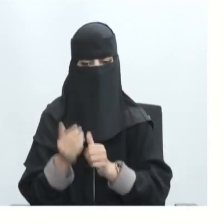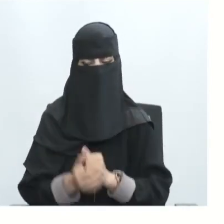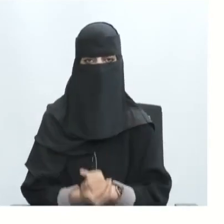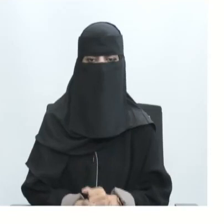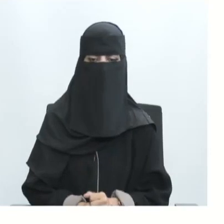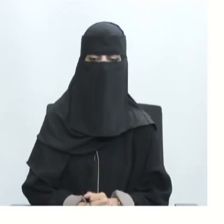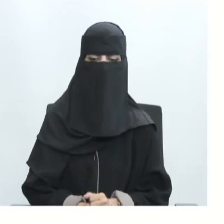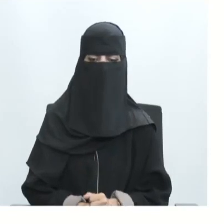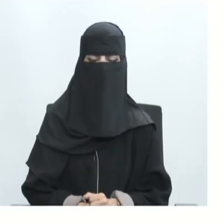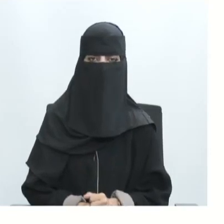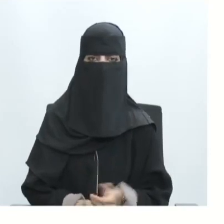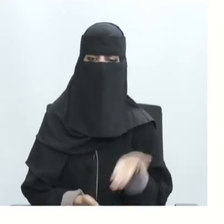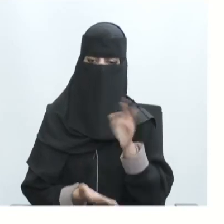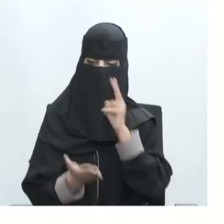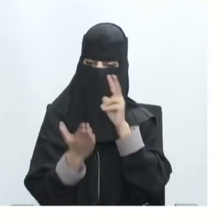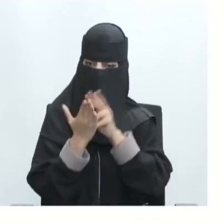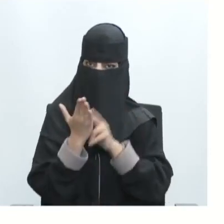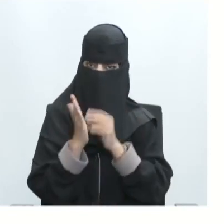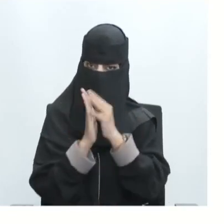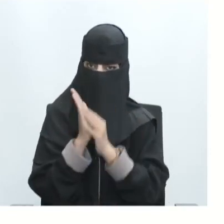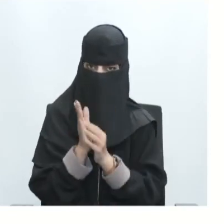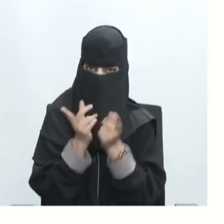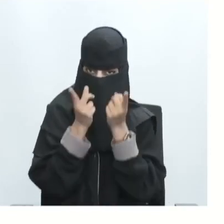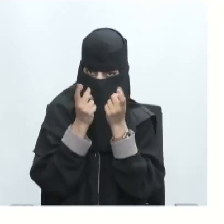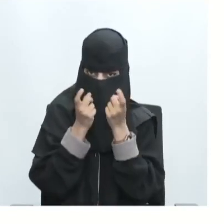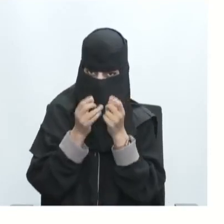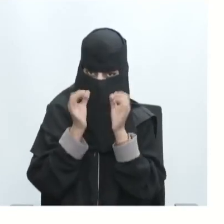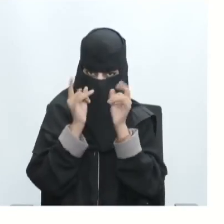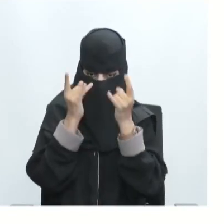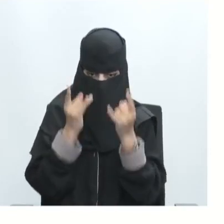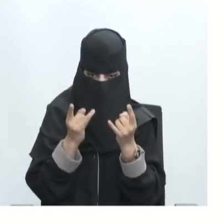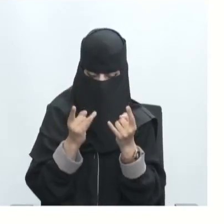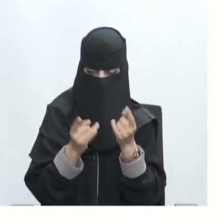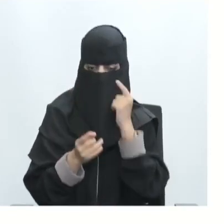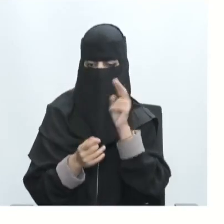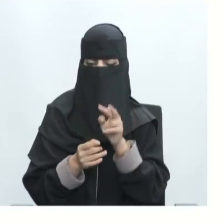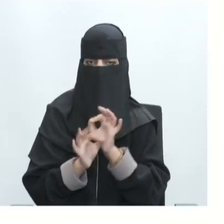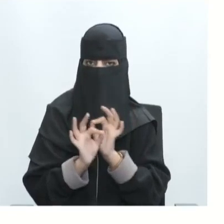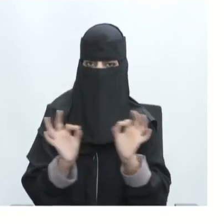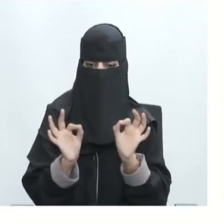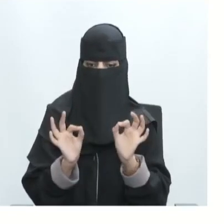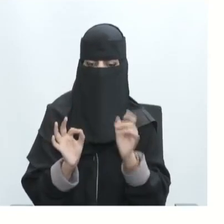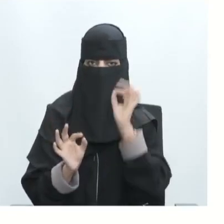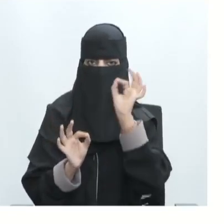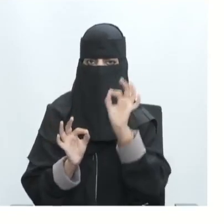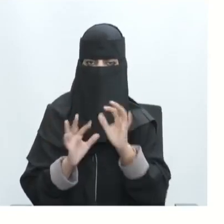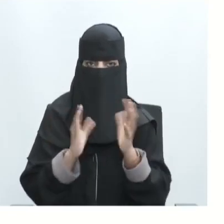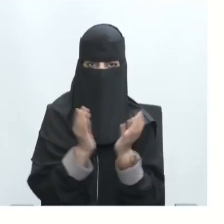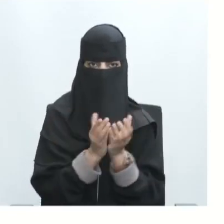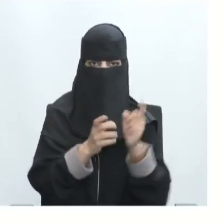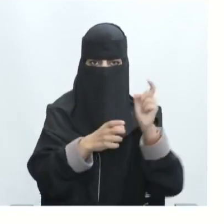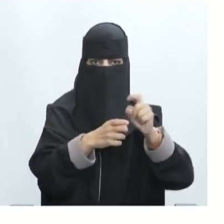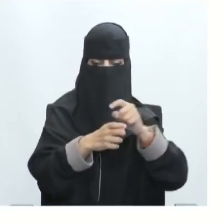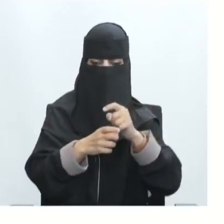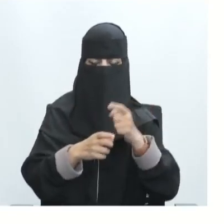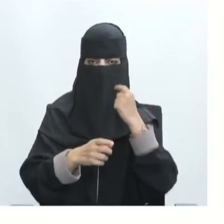ومتجدد بعد قراءه النص بتمعن فقره ثلاثه بعد قراءه النص بتمعن احدد مع مجموعتي